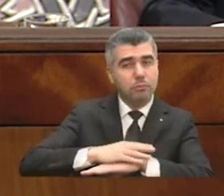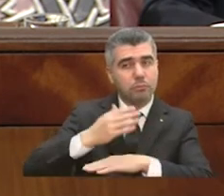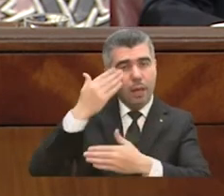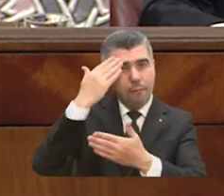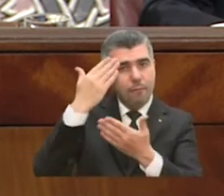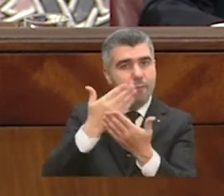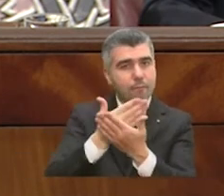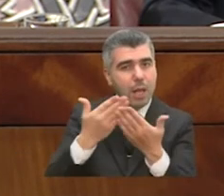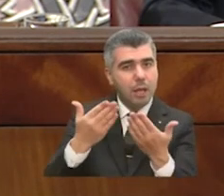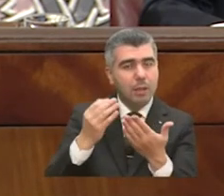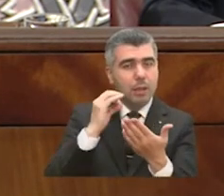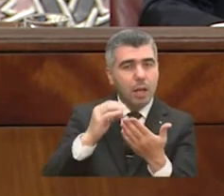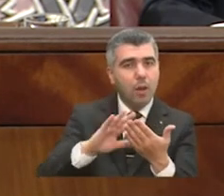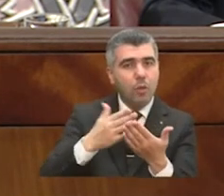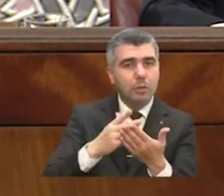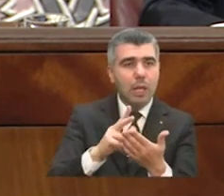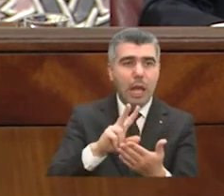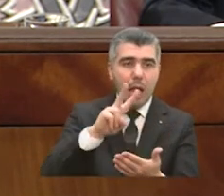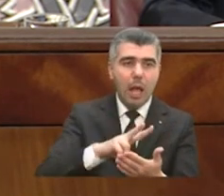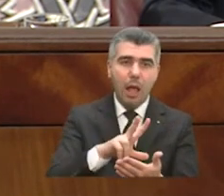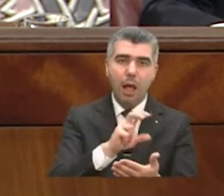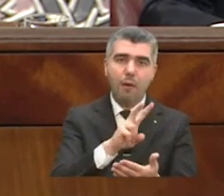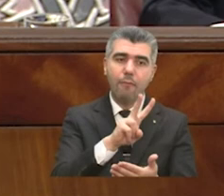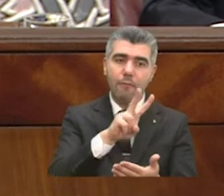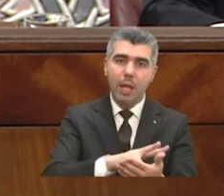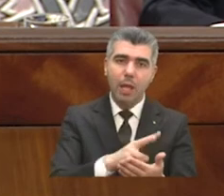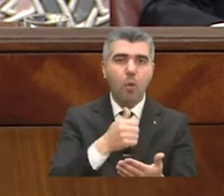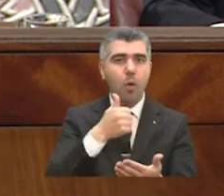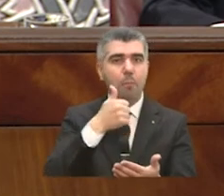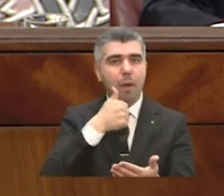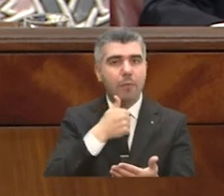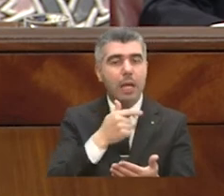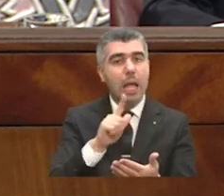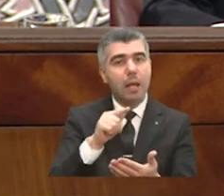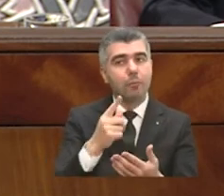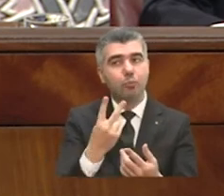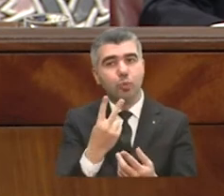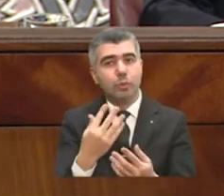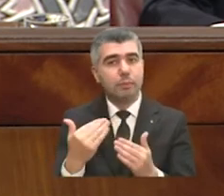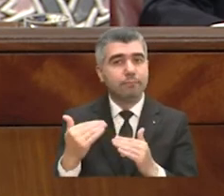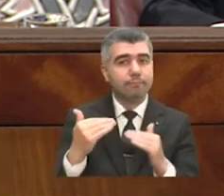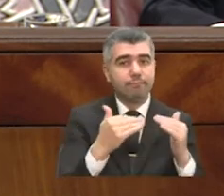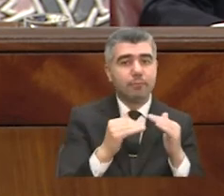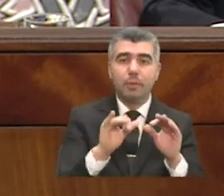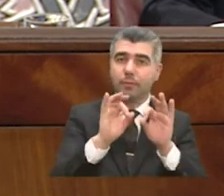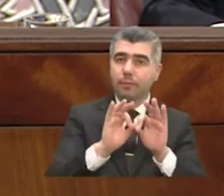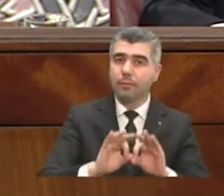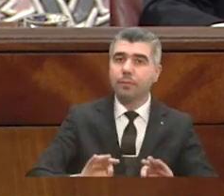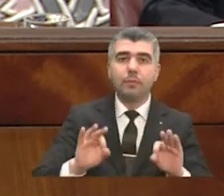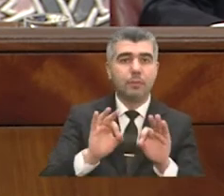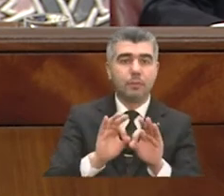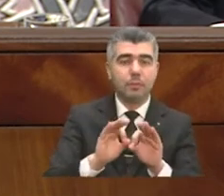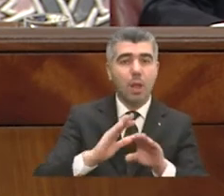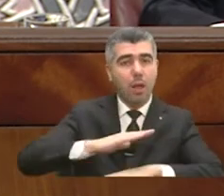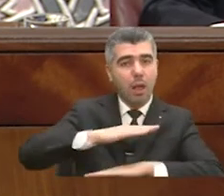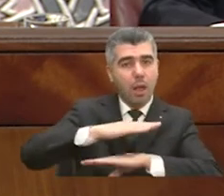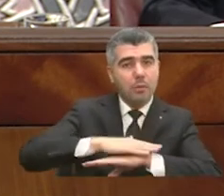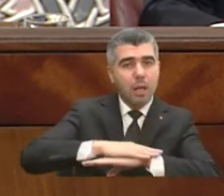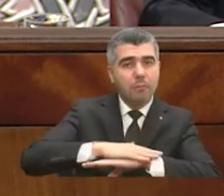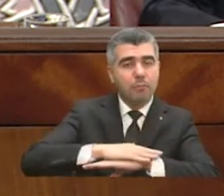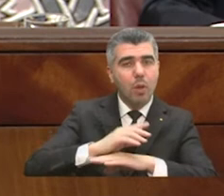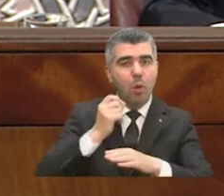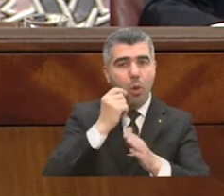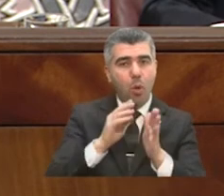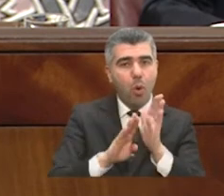cet agissement, et l'impossibilité de faire la part de ce qui est faux, de ce qui